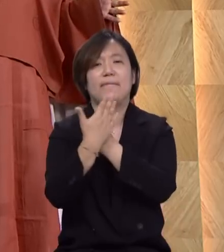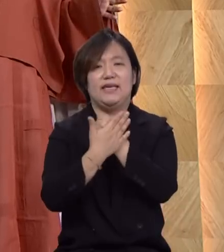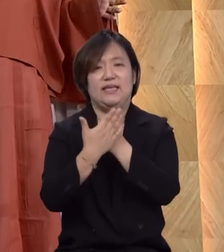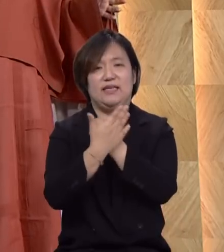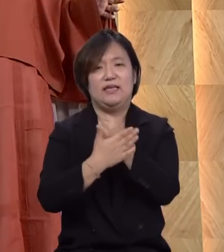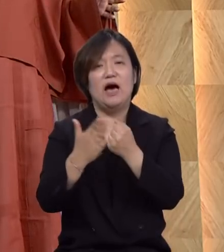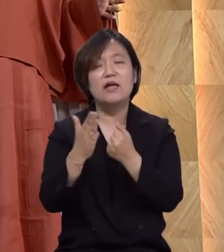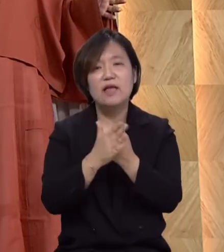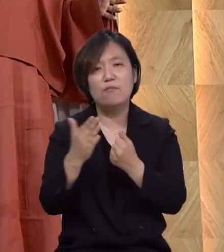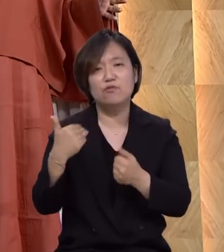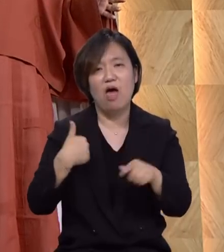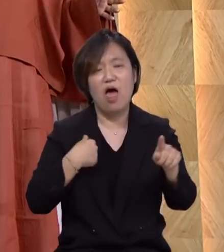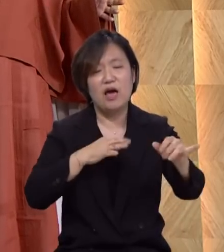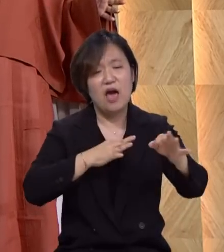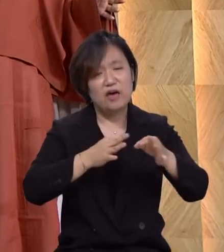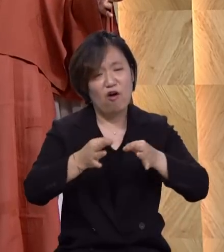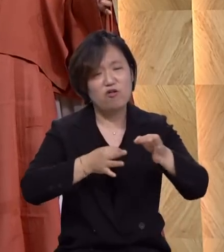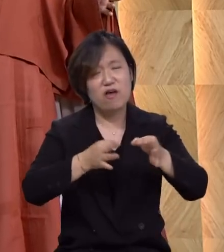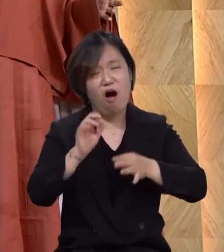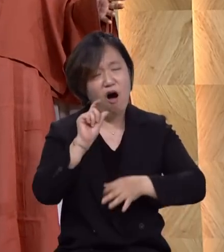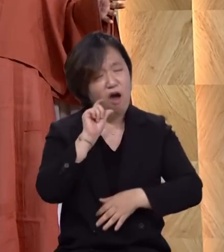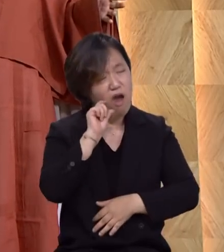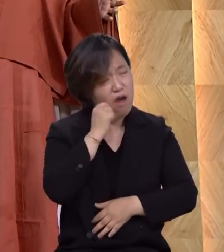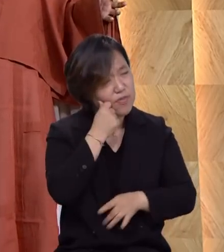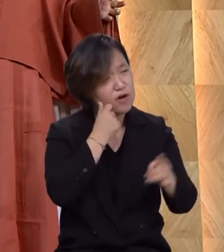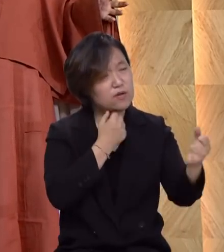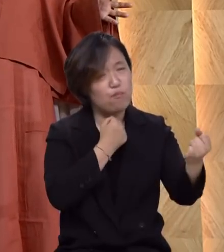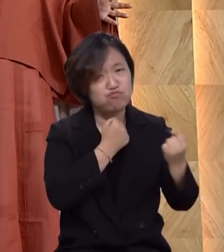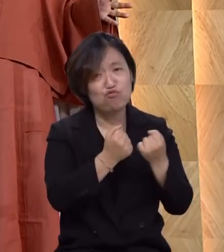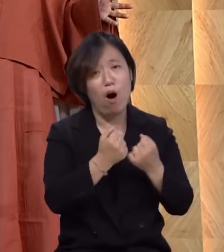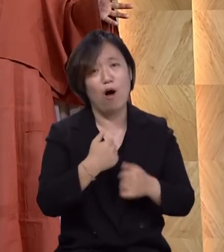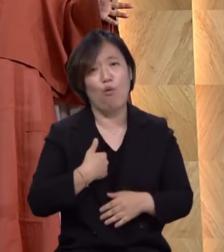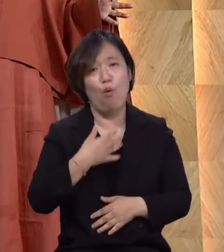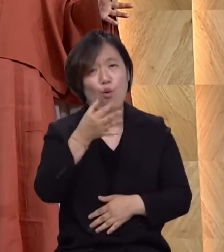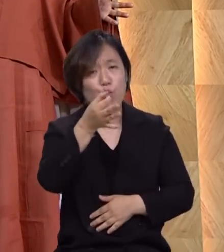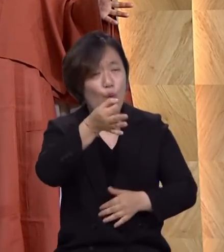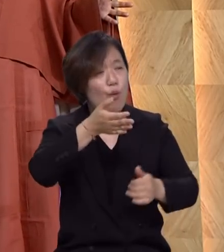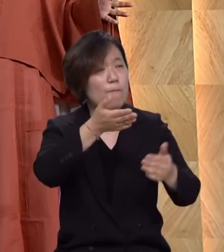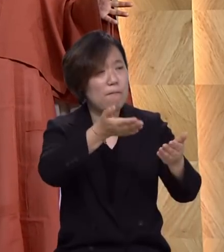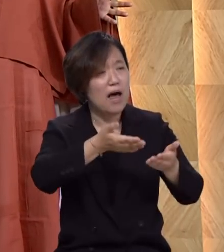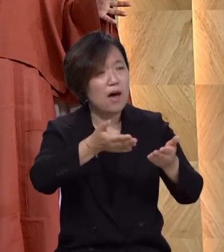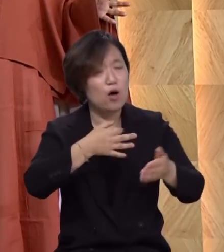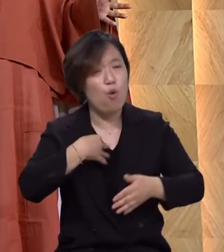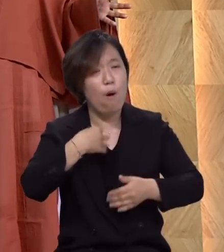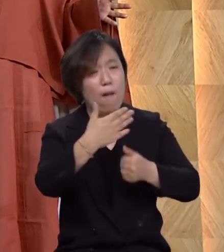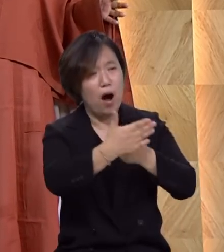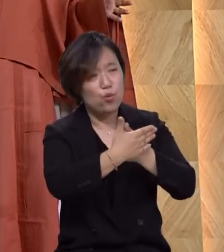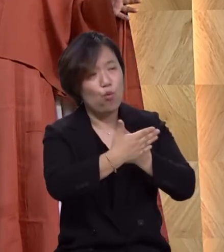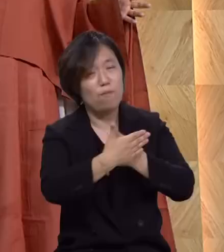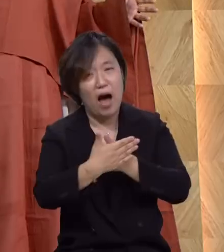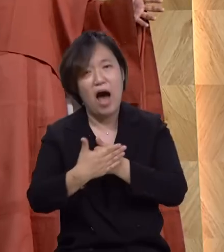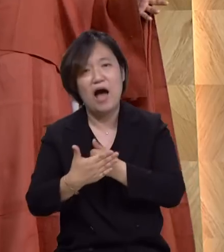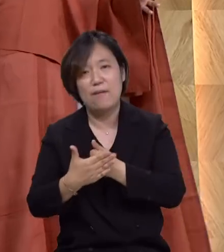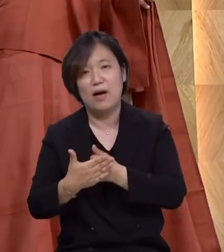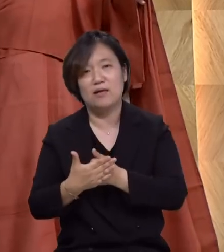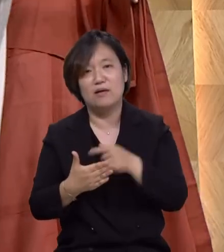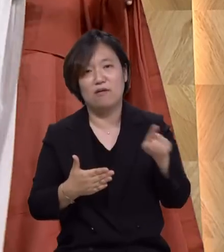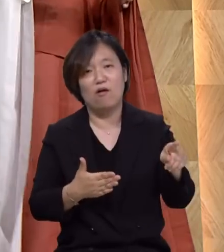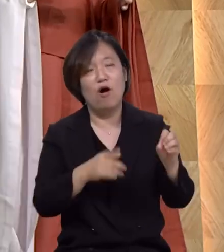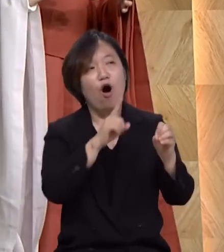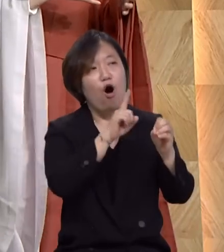힘들었던 IMF 시절에 정말 야 정말 신비롭다라고 할 정도로